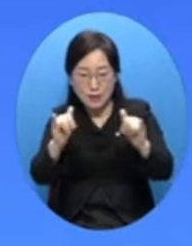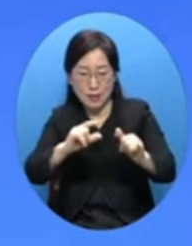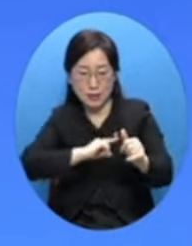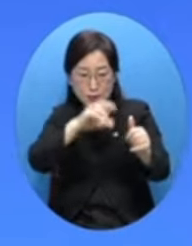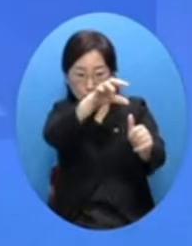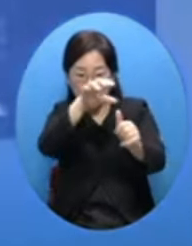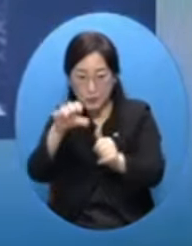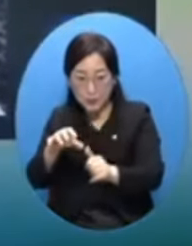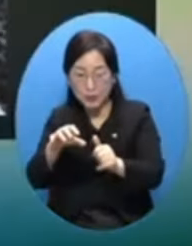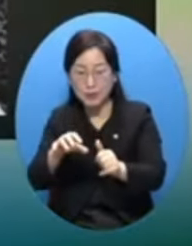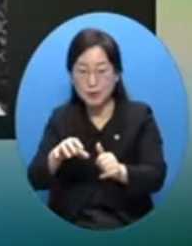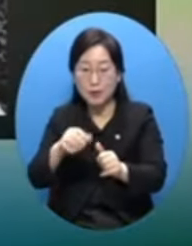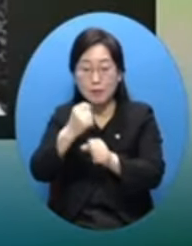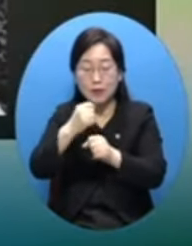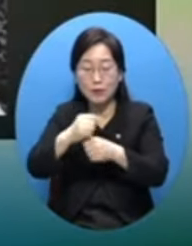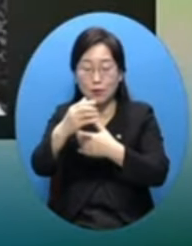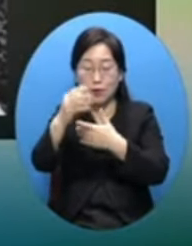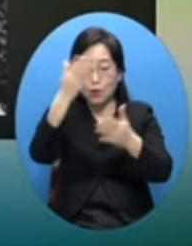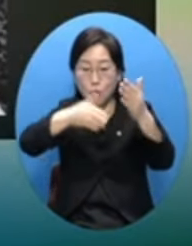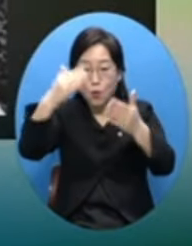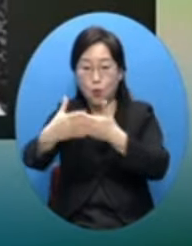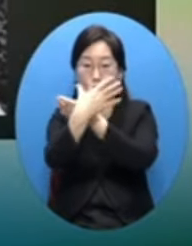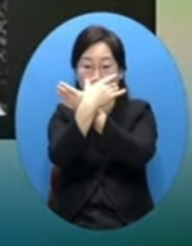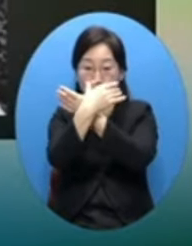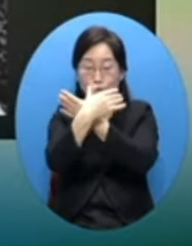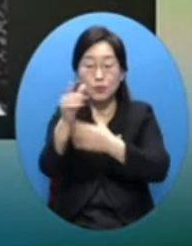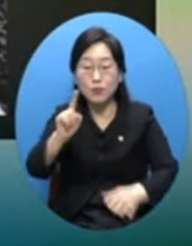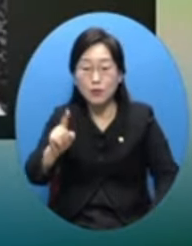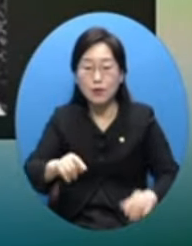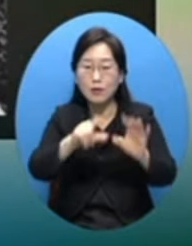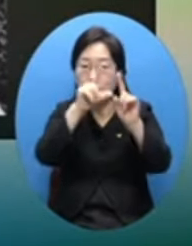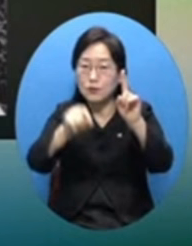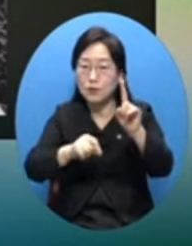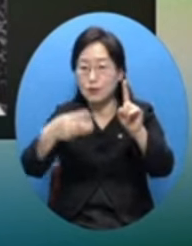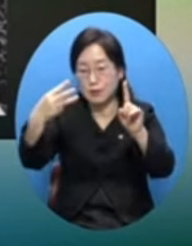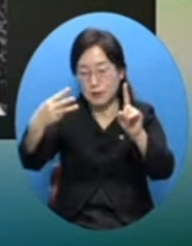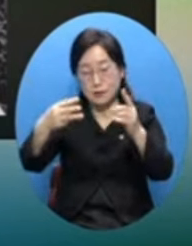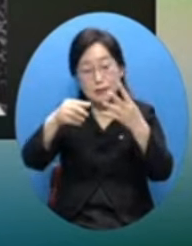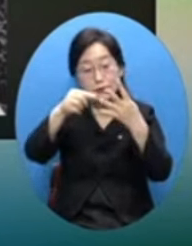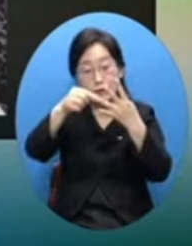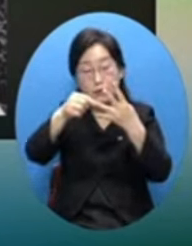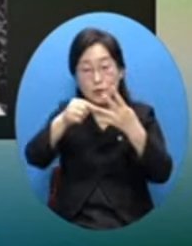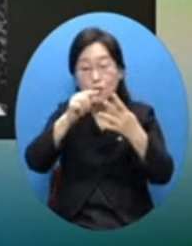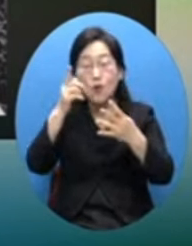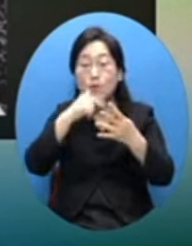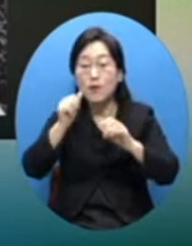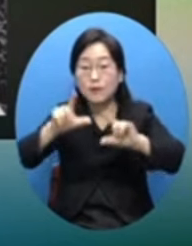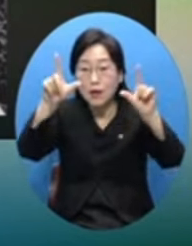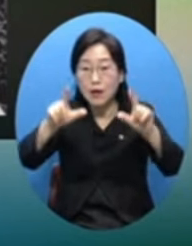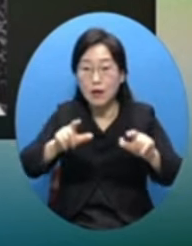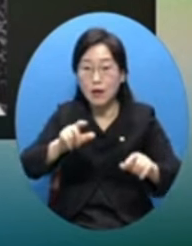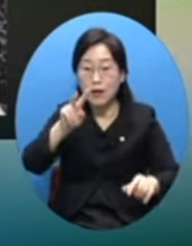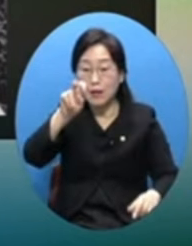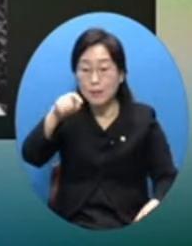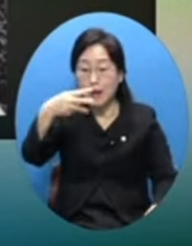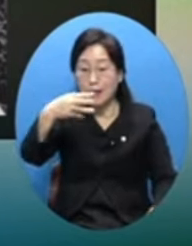공유일 밖에 없습니다 1월 셋째 주 월요일 날은이 마티 킹 주니어